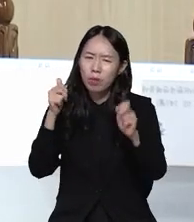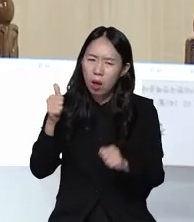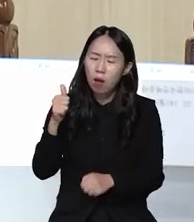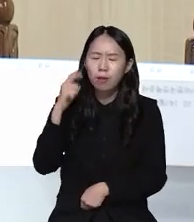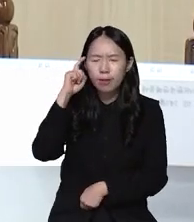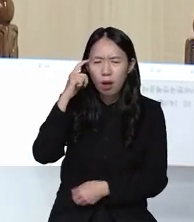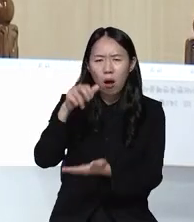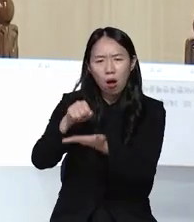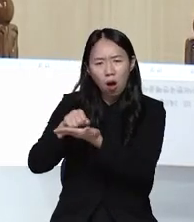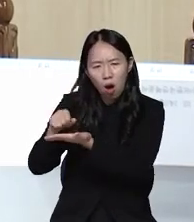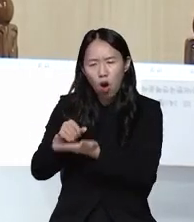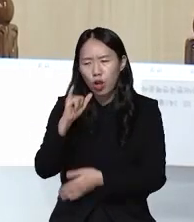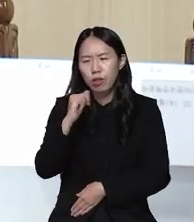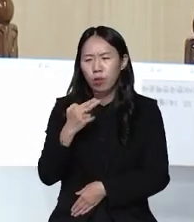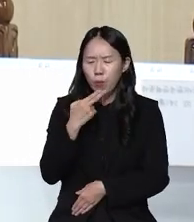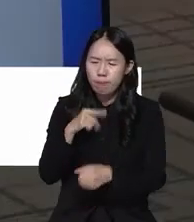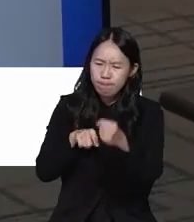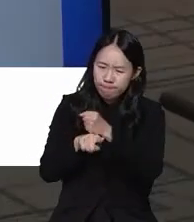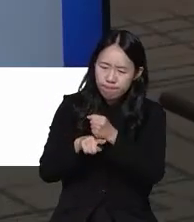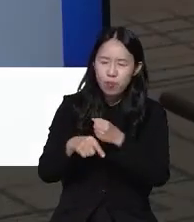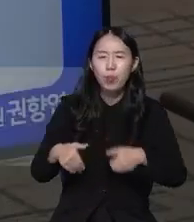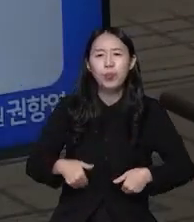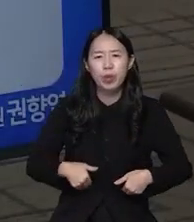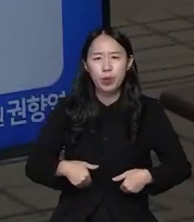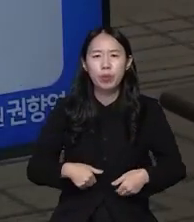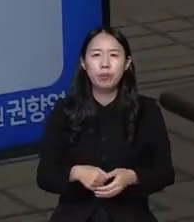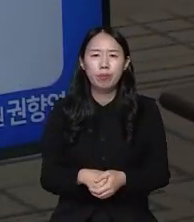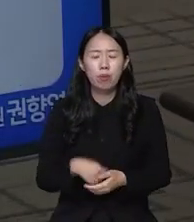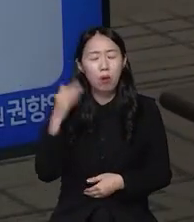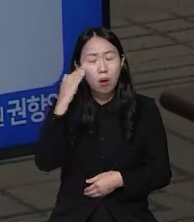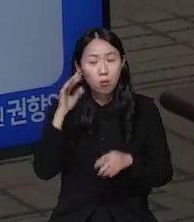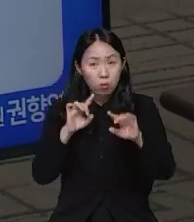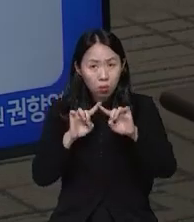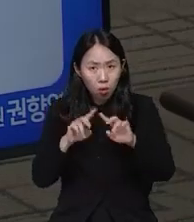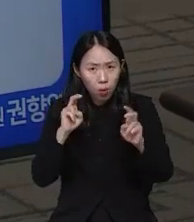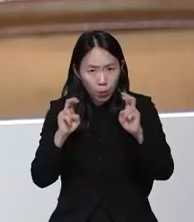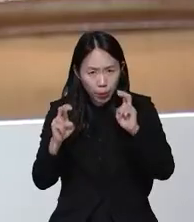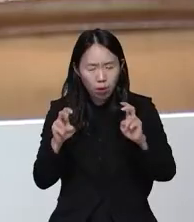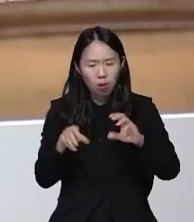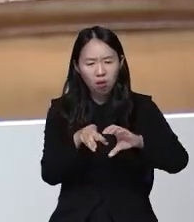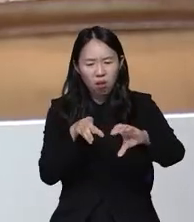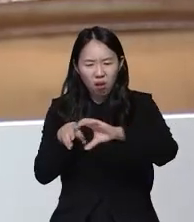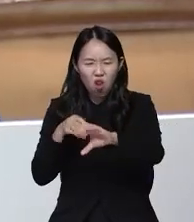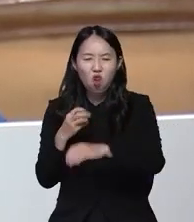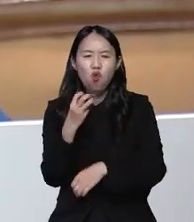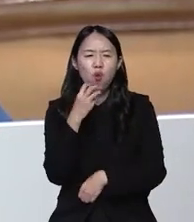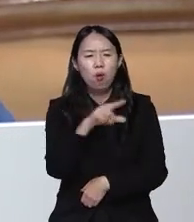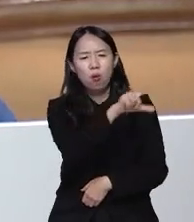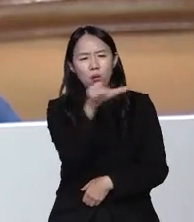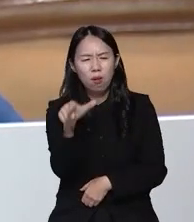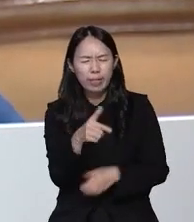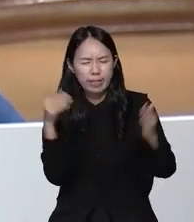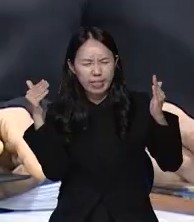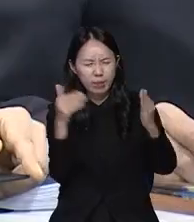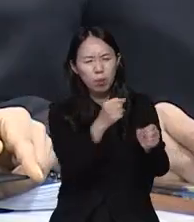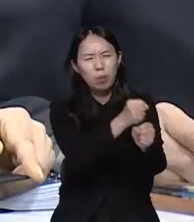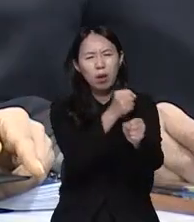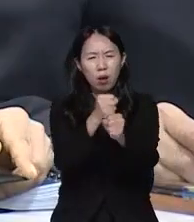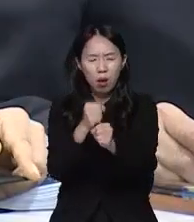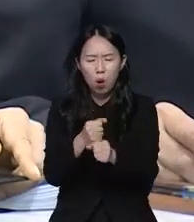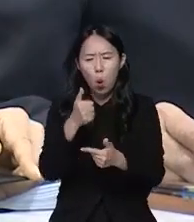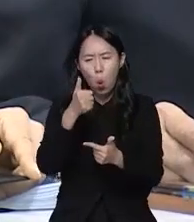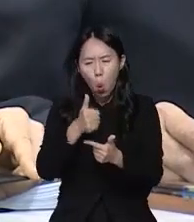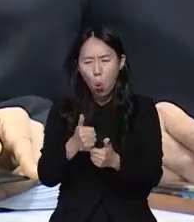제대로 수렴했는지 묻지 않을 수 없습니다. 한전이 송배전망 투자를 수도권에 집중하는 탓에 호남과 제주